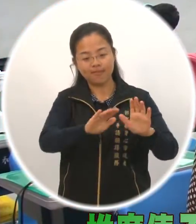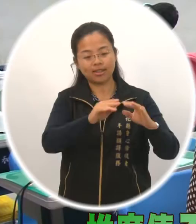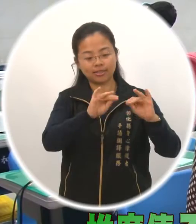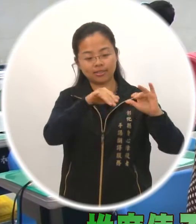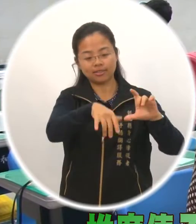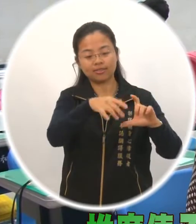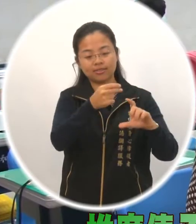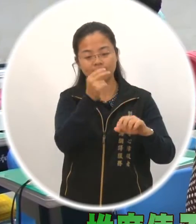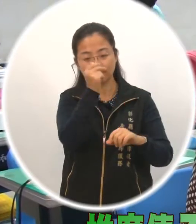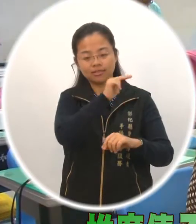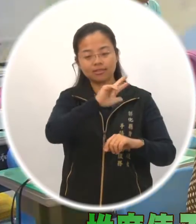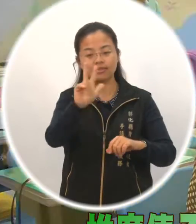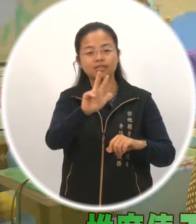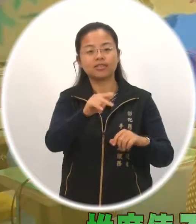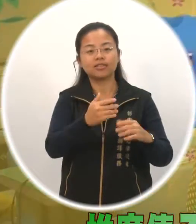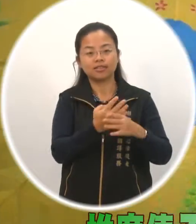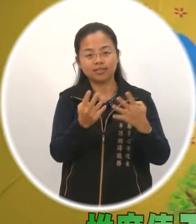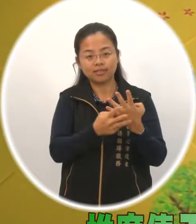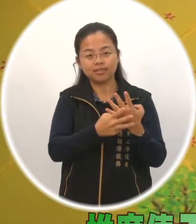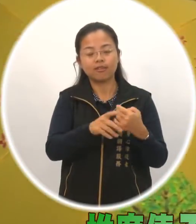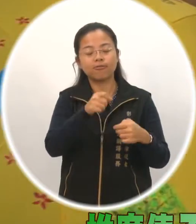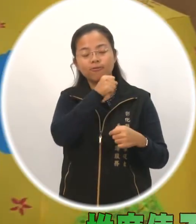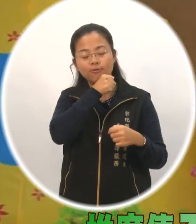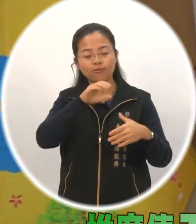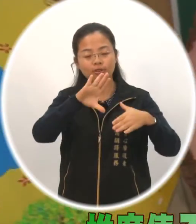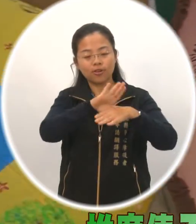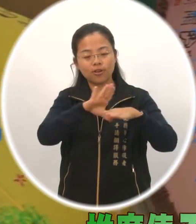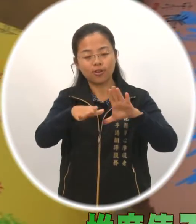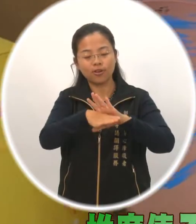方特色产业，丰富社区人